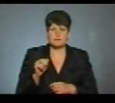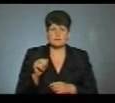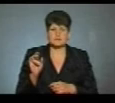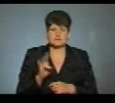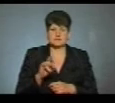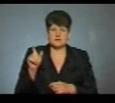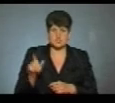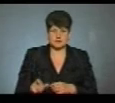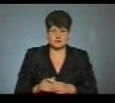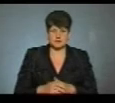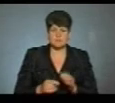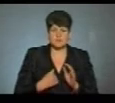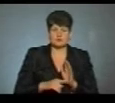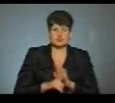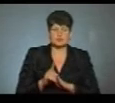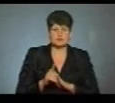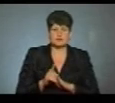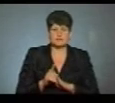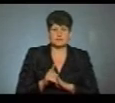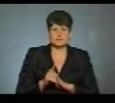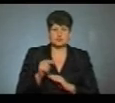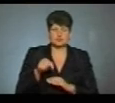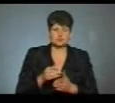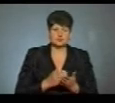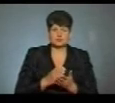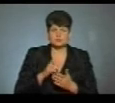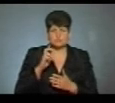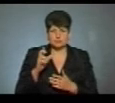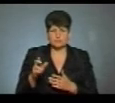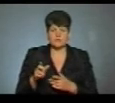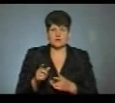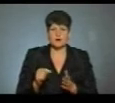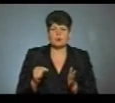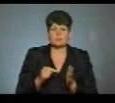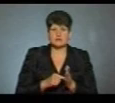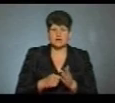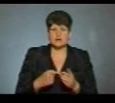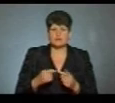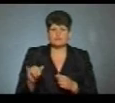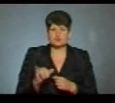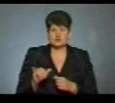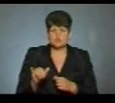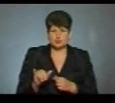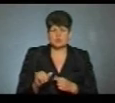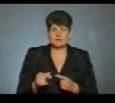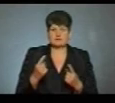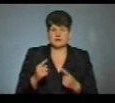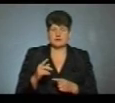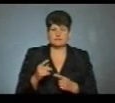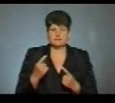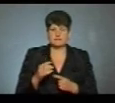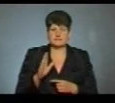Андрій Лемчук. Отже, ми почнемо ту літургію, яка припадає на Страсну суботу, вечірню з літургії Василія Великого в 9